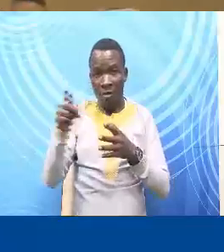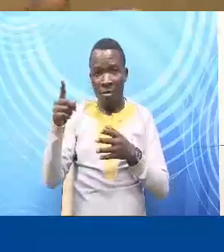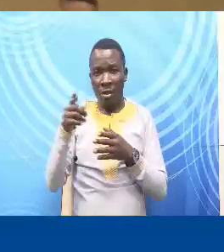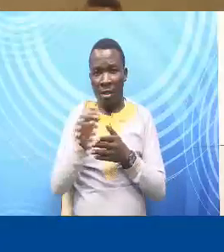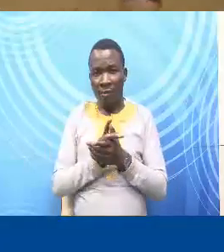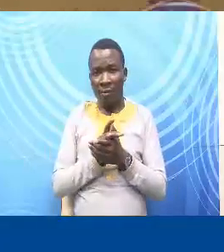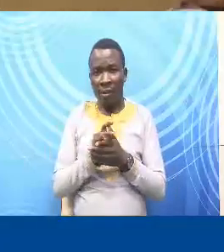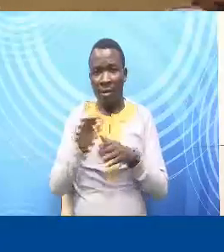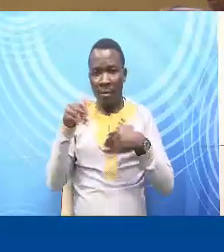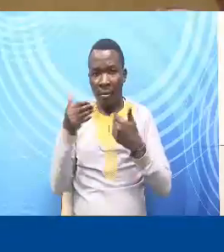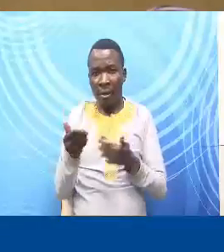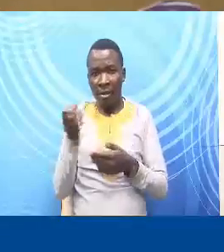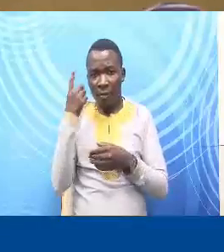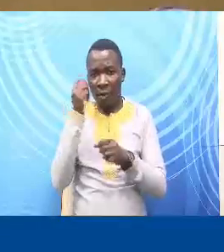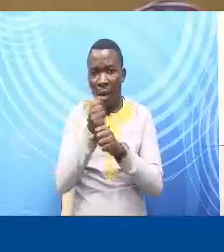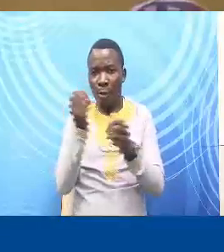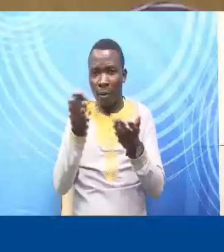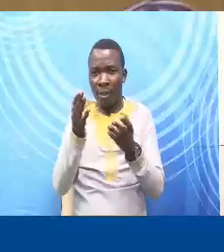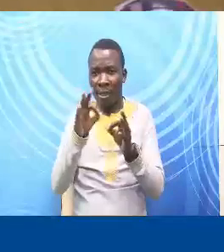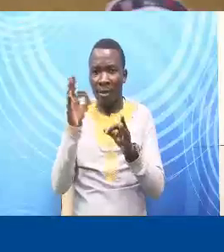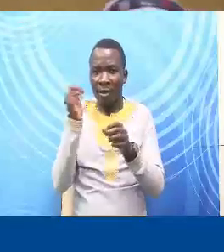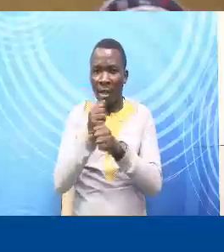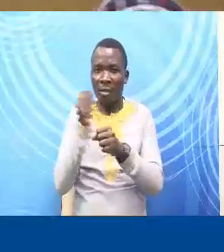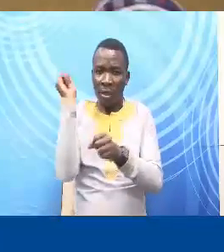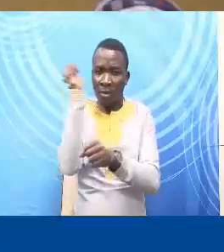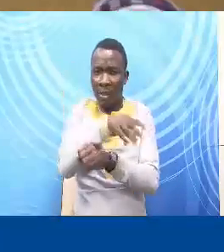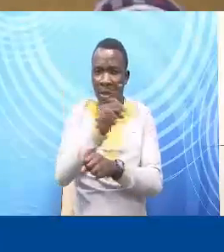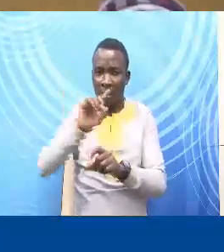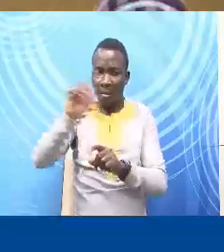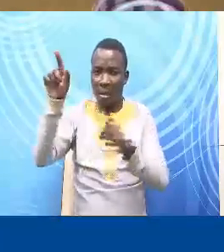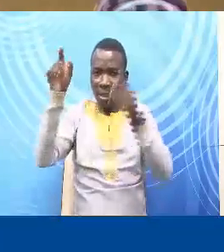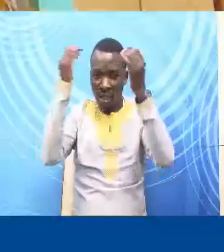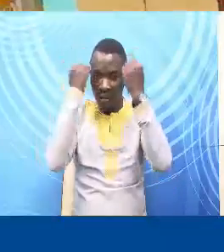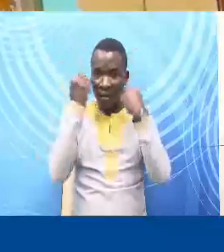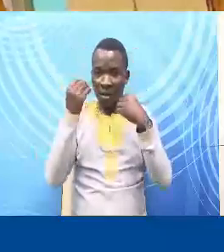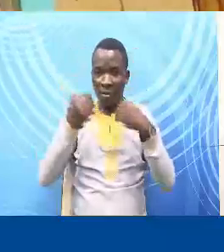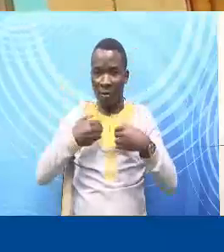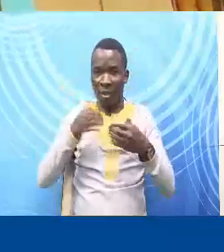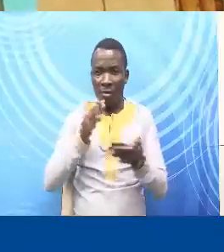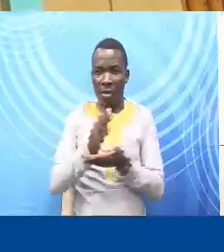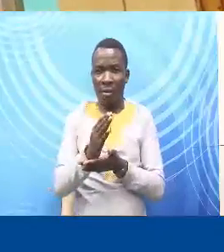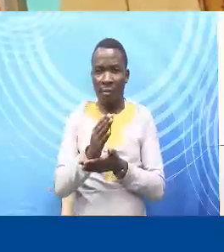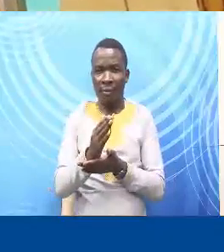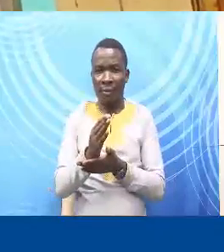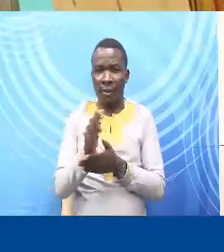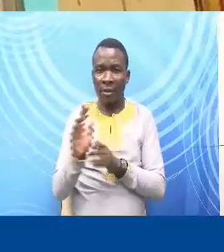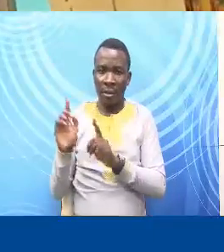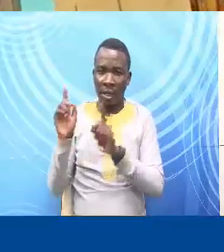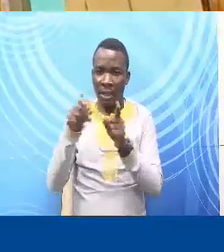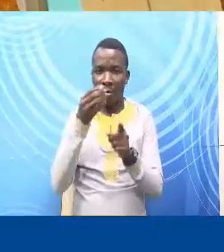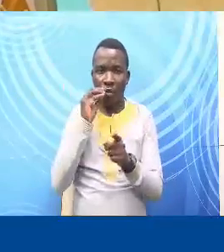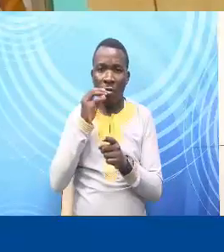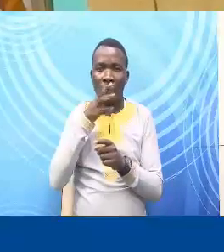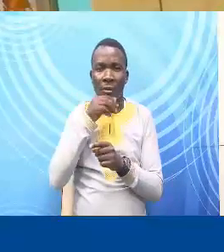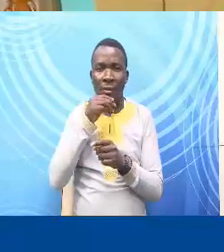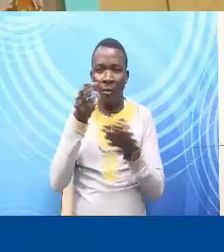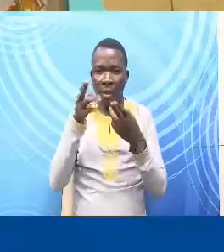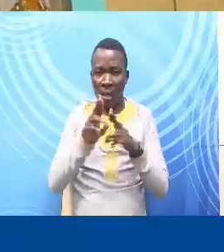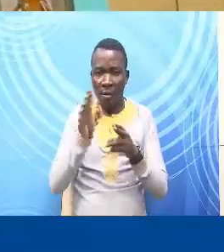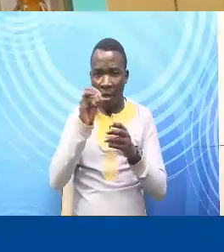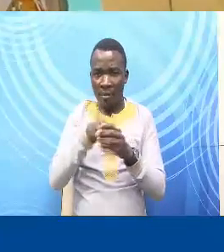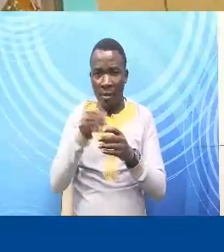ikintu cyakorwa se ikintu cyakorwa ibirenze ibyo turajya mu rukiko nirwo rufite ububasha twageze ku rugo rw'abo basore ibyo byabereyemo kugira ngo tumenye ukuri